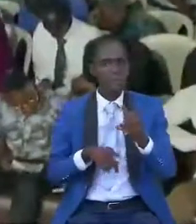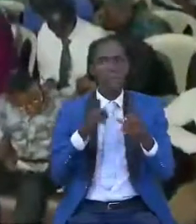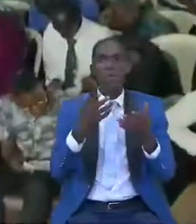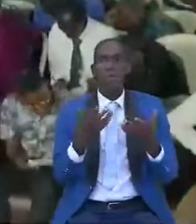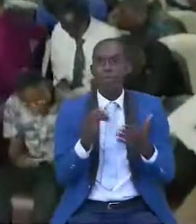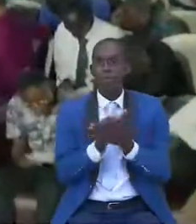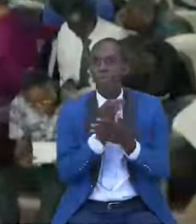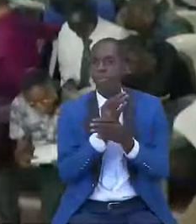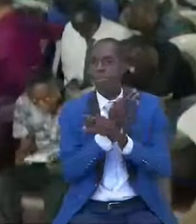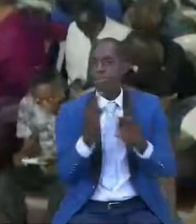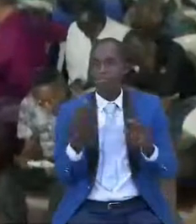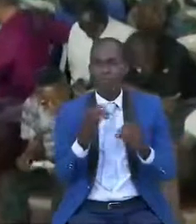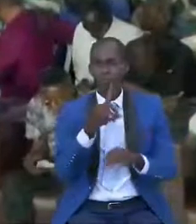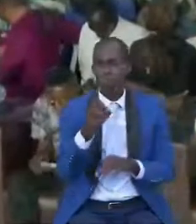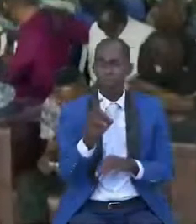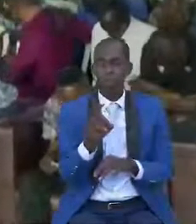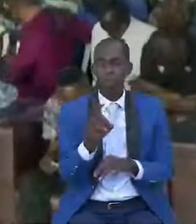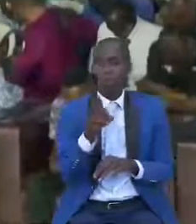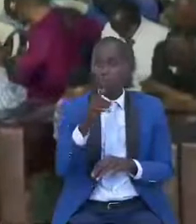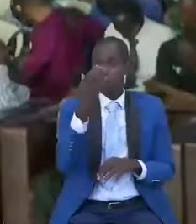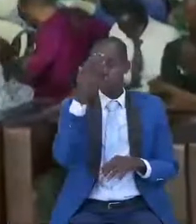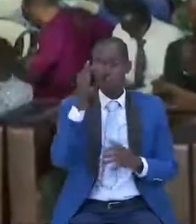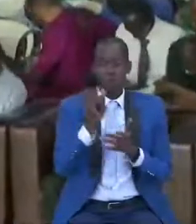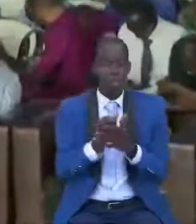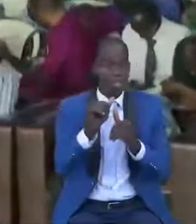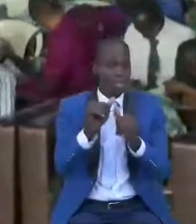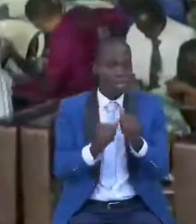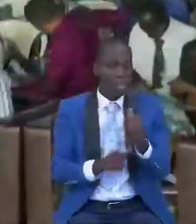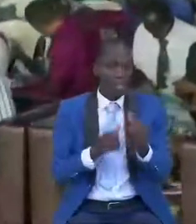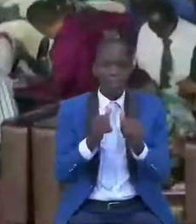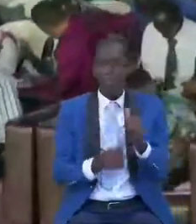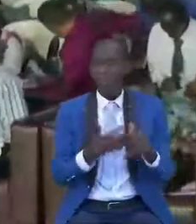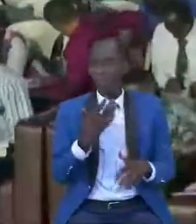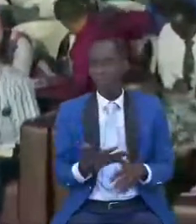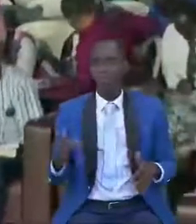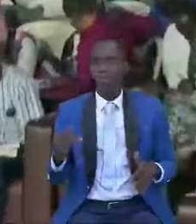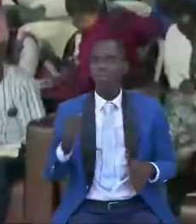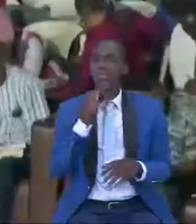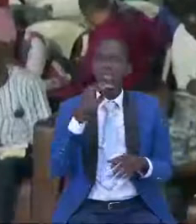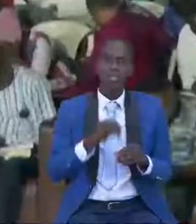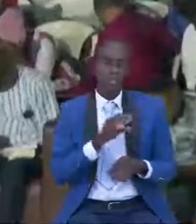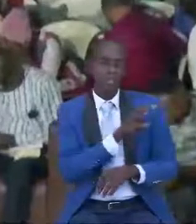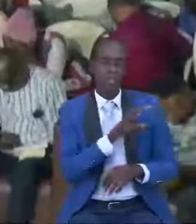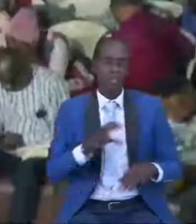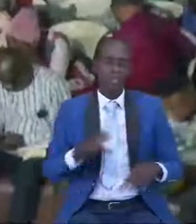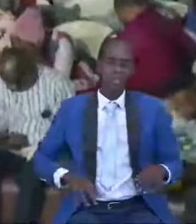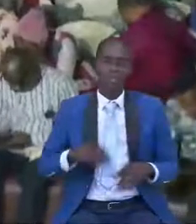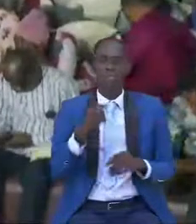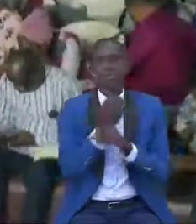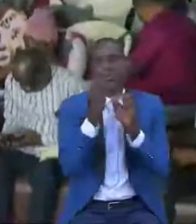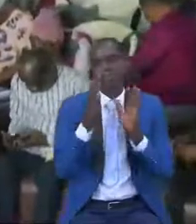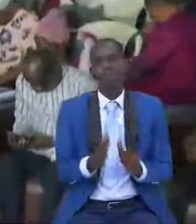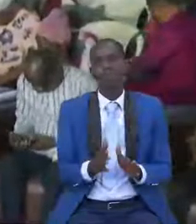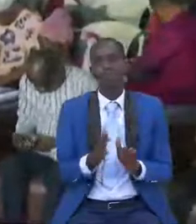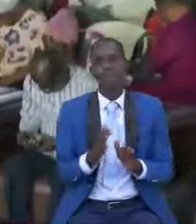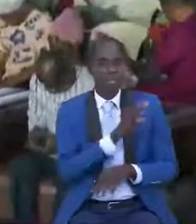Tu veux ce pardon, tu veux cette liberté et tu sais que tout